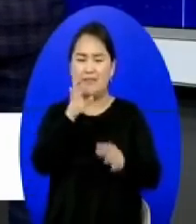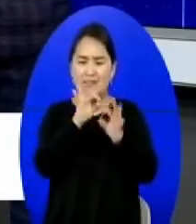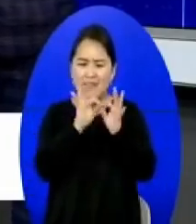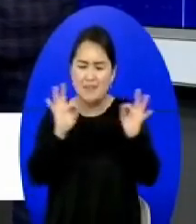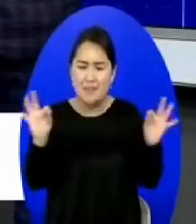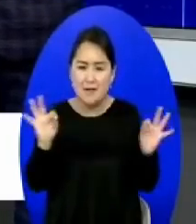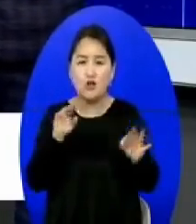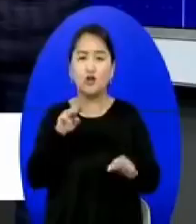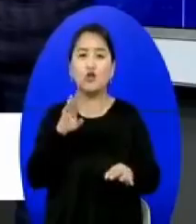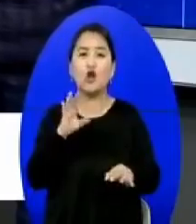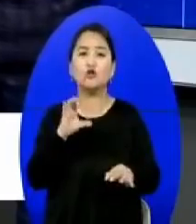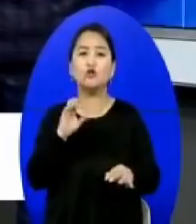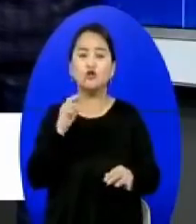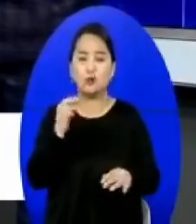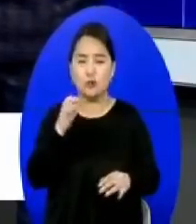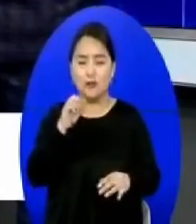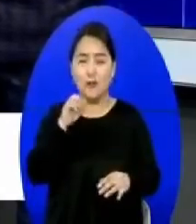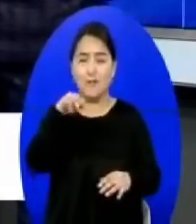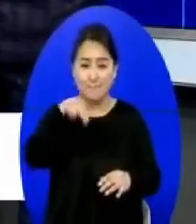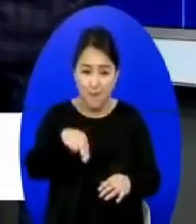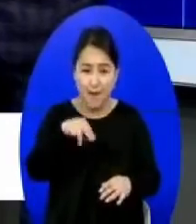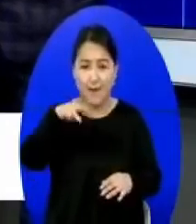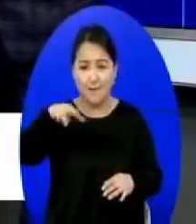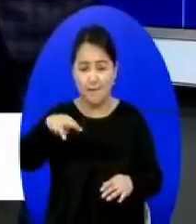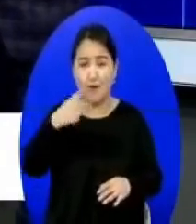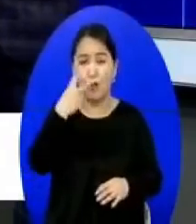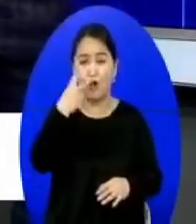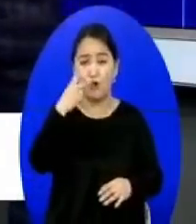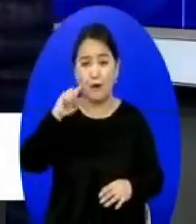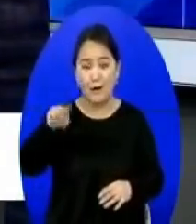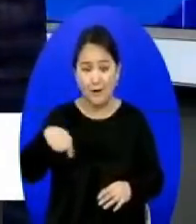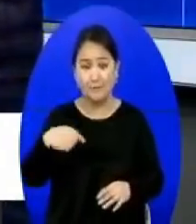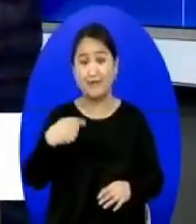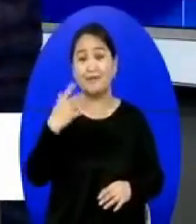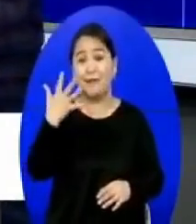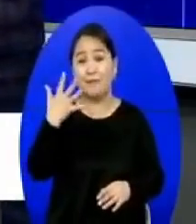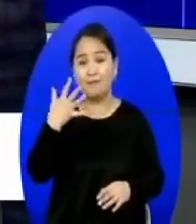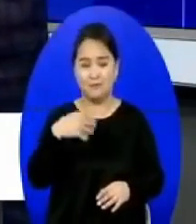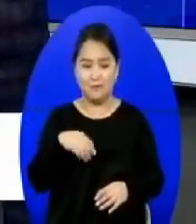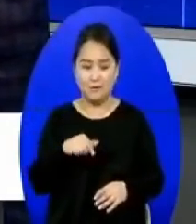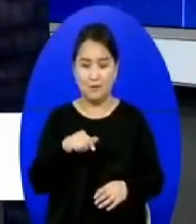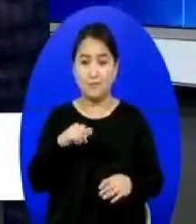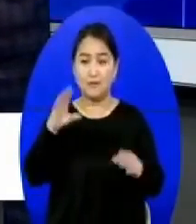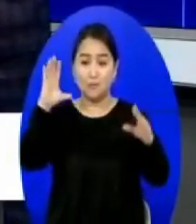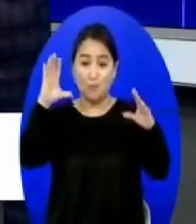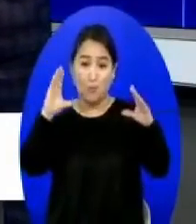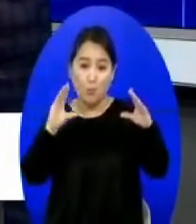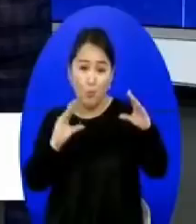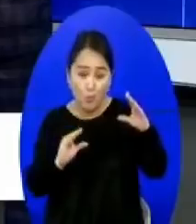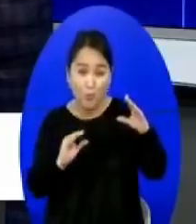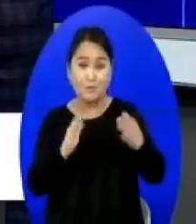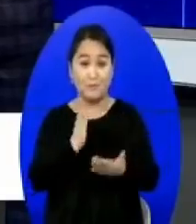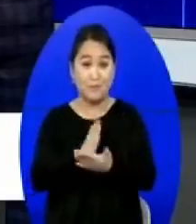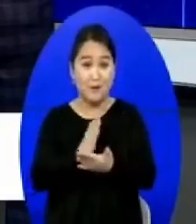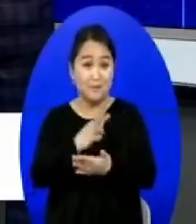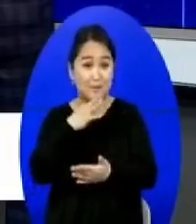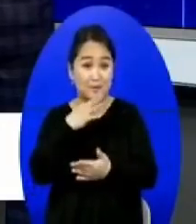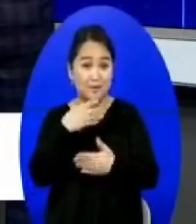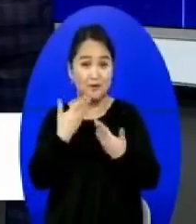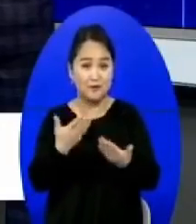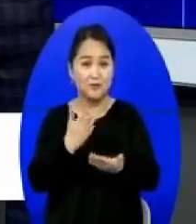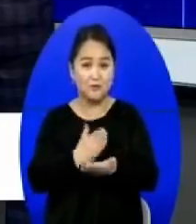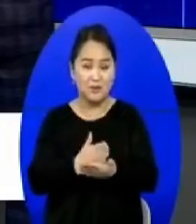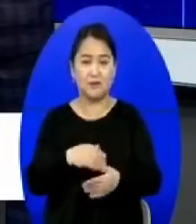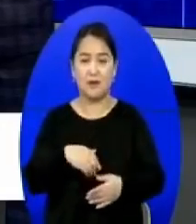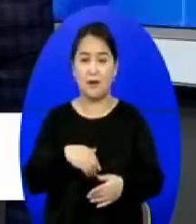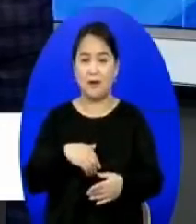буюу PM2.5 үзүүлэлт байгаа. За энэ үзүүлэлтийн үед ч дээ мөн одоо тодорхой хэмжээгээр буурч нарийн ширхэг тоосон зүрийн хэмжээ бол энэ агарын бохирдол